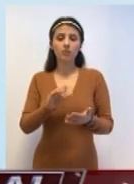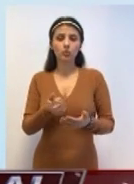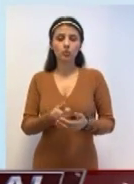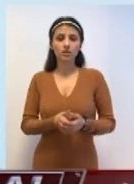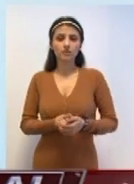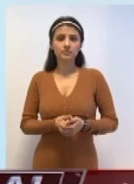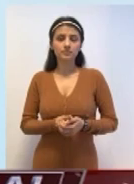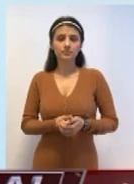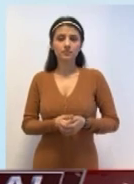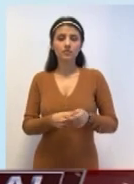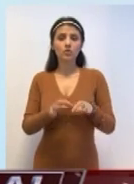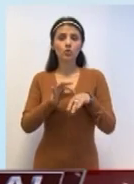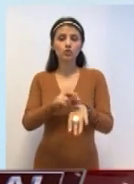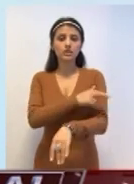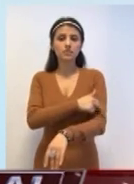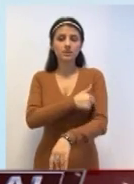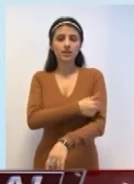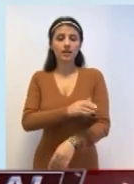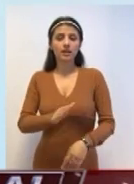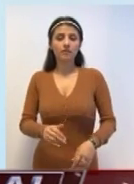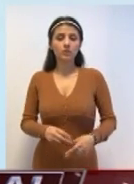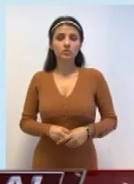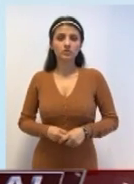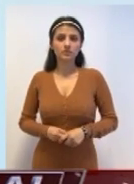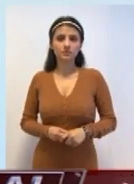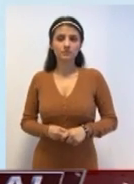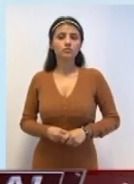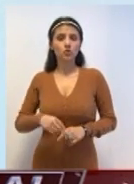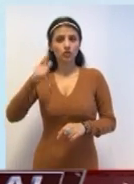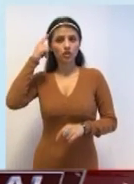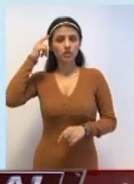rezultat din faptul că conducerea spitalului a fost